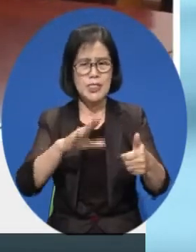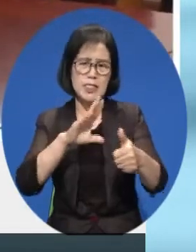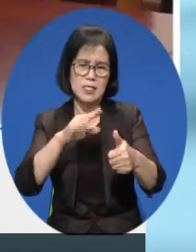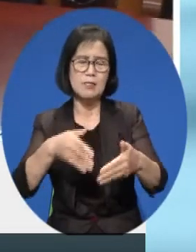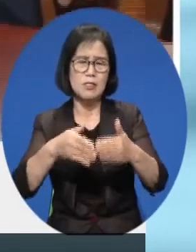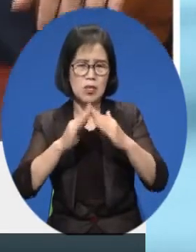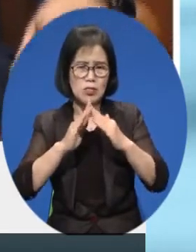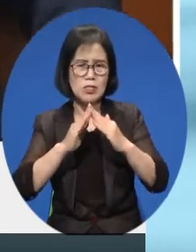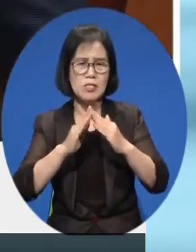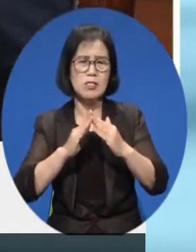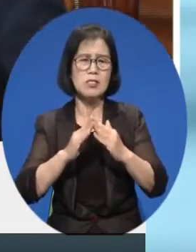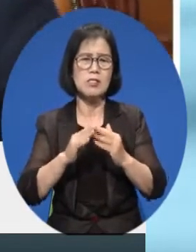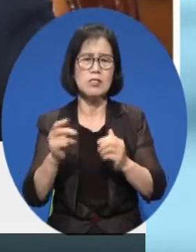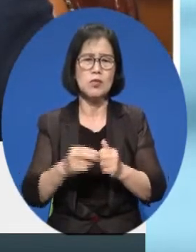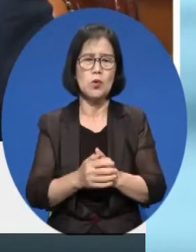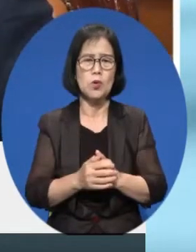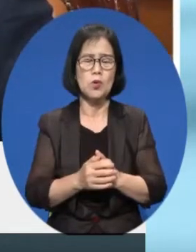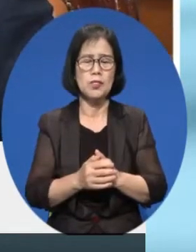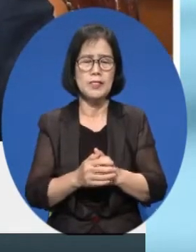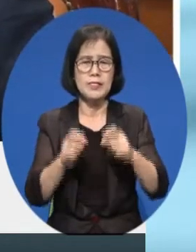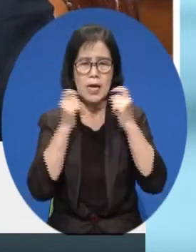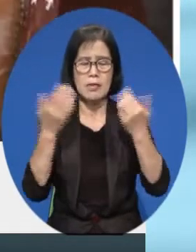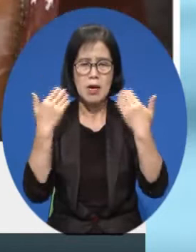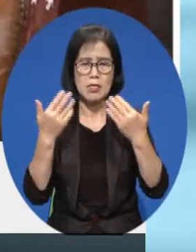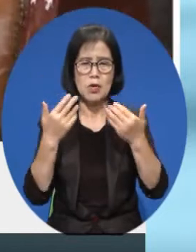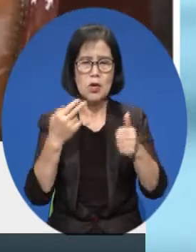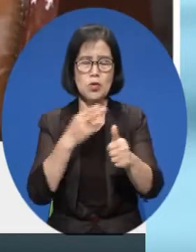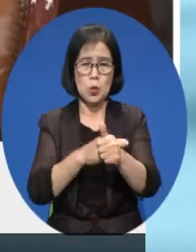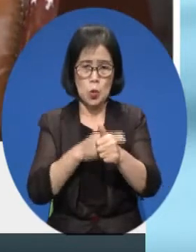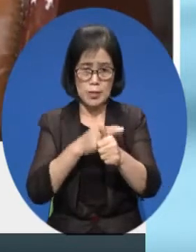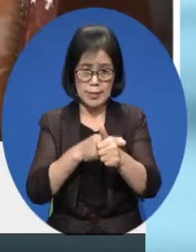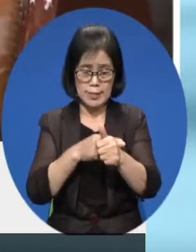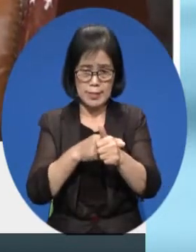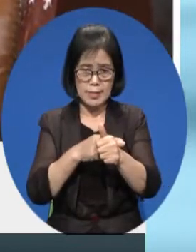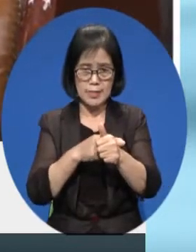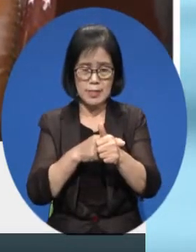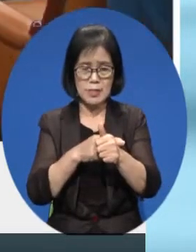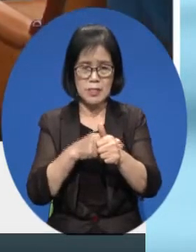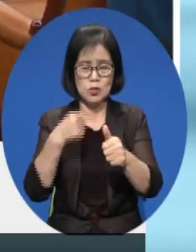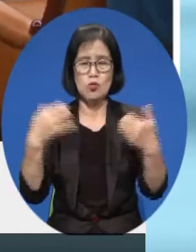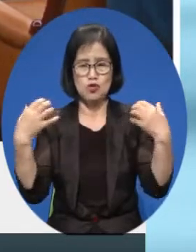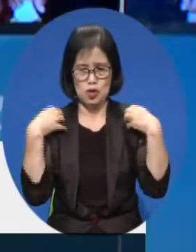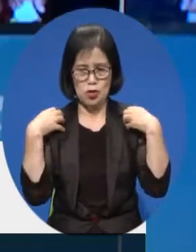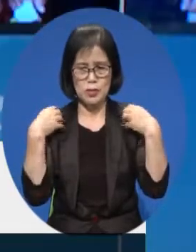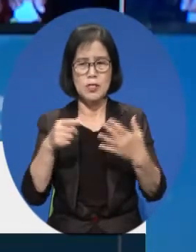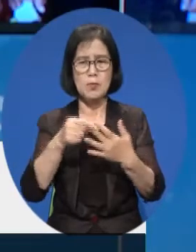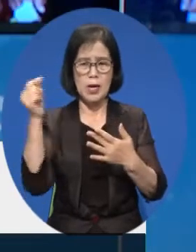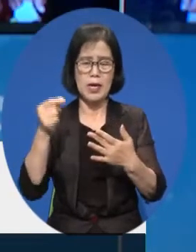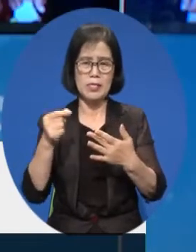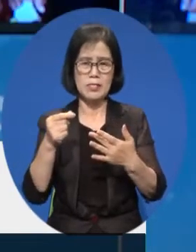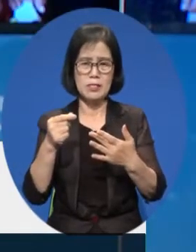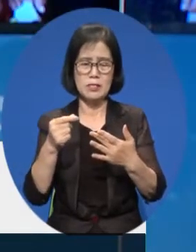있고요. 그 사립학교 교원들을 교육청이 선발하는 네. 좀 사립학교법 개정안